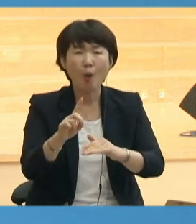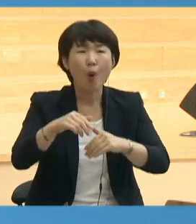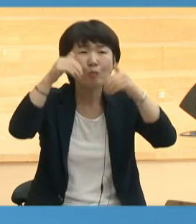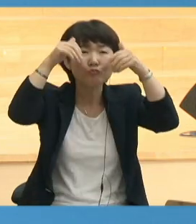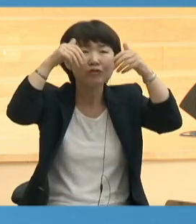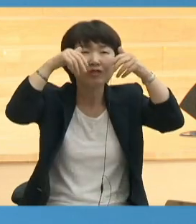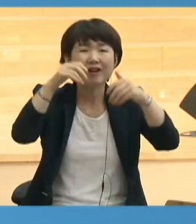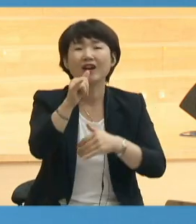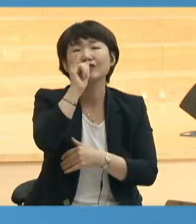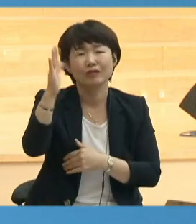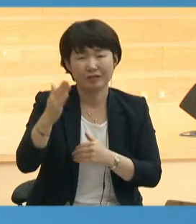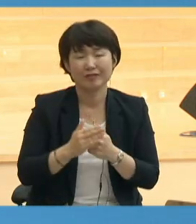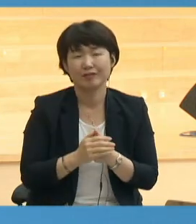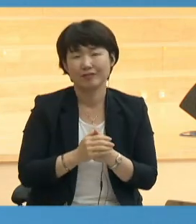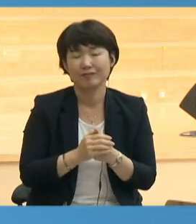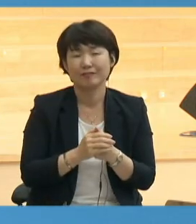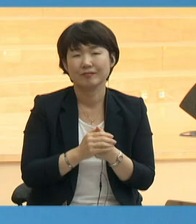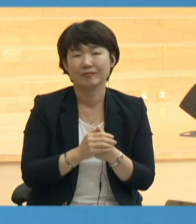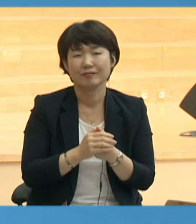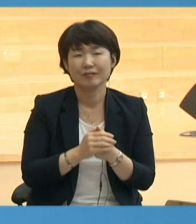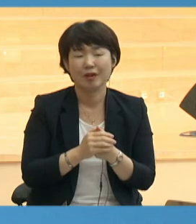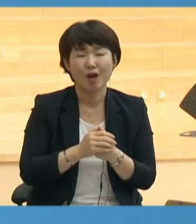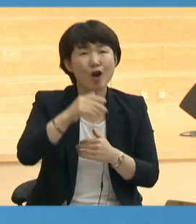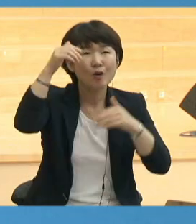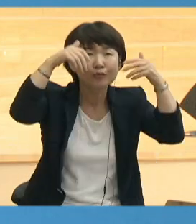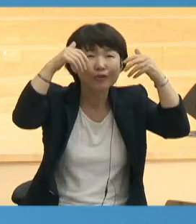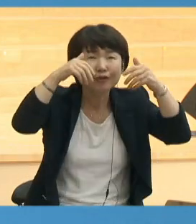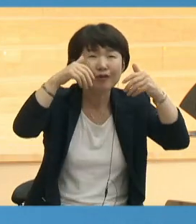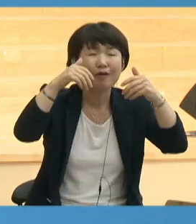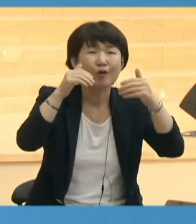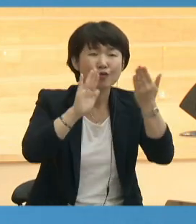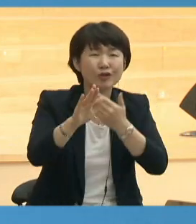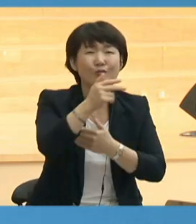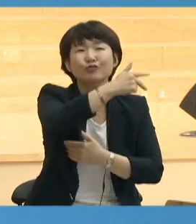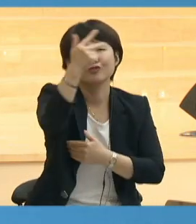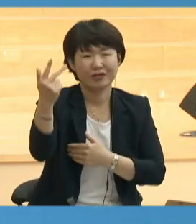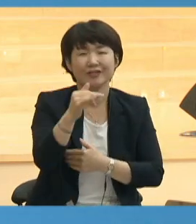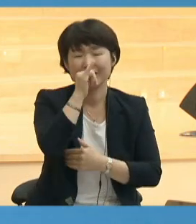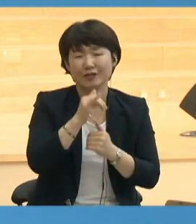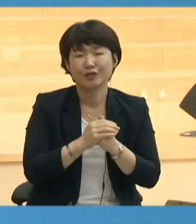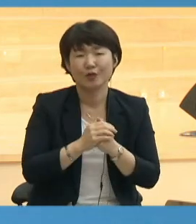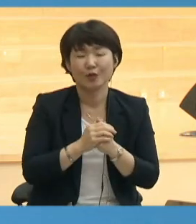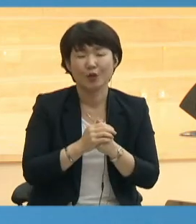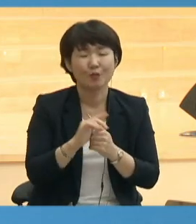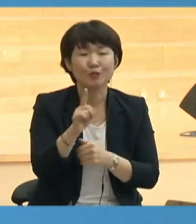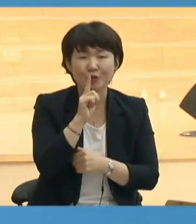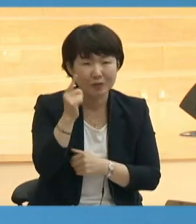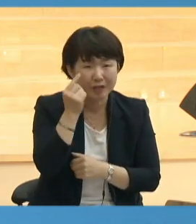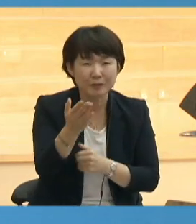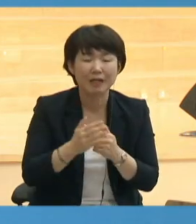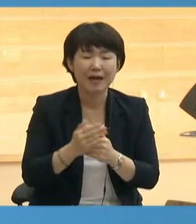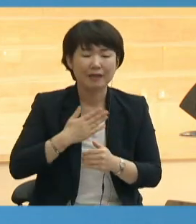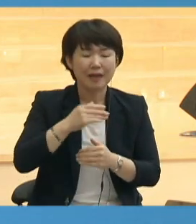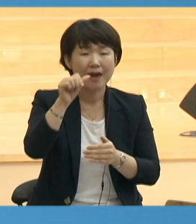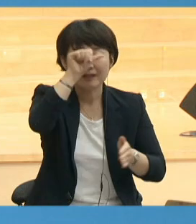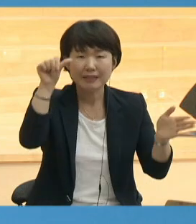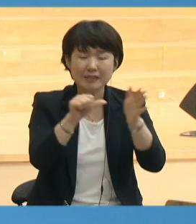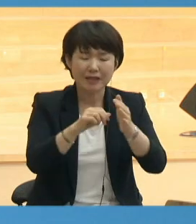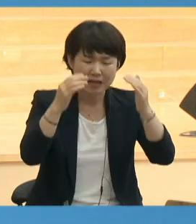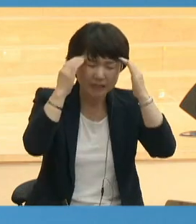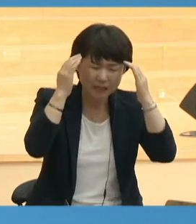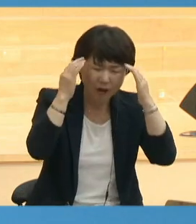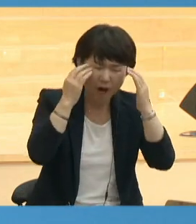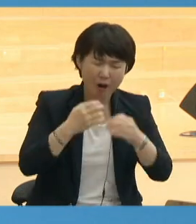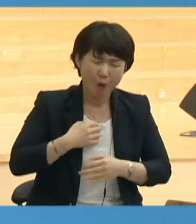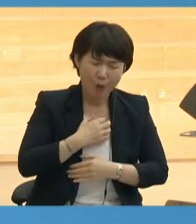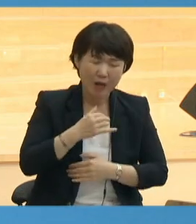오기를 감수 해야 돼 그래야 무지개가 뜻이죠 무슨 얘기냐 내 삶의 시련이 있고 권한이 따라